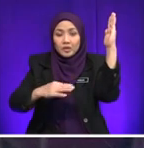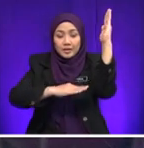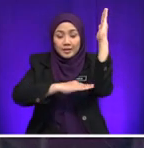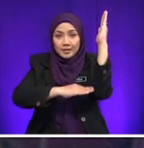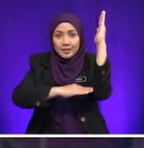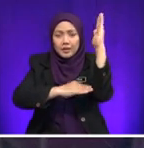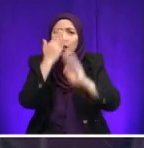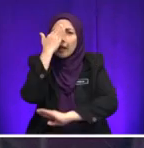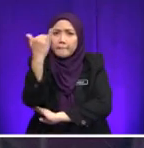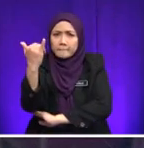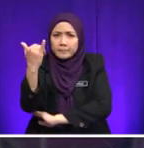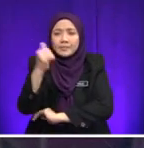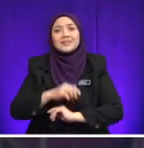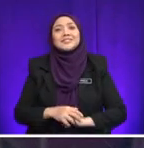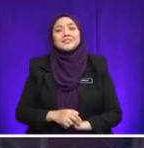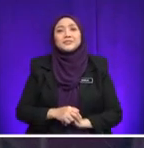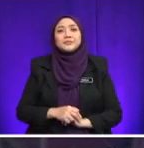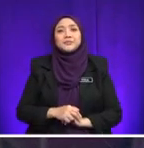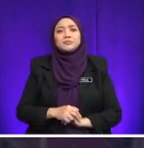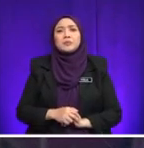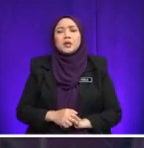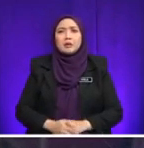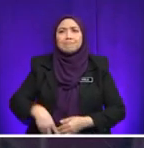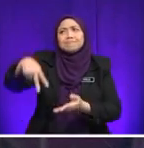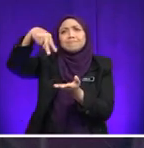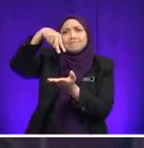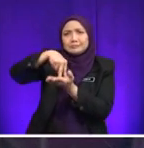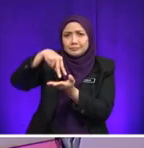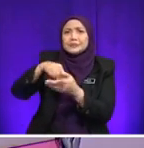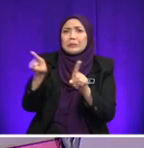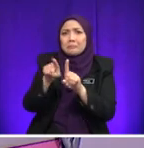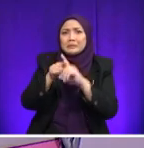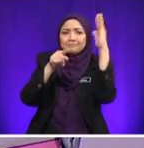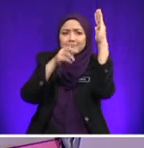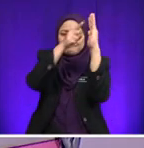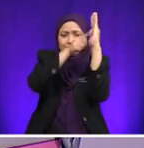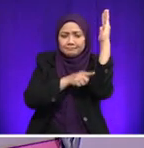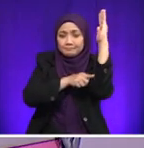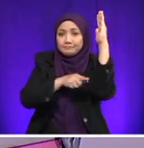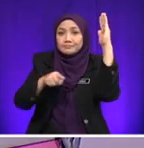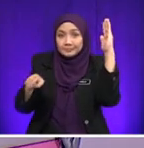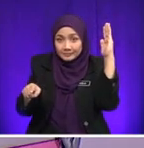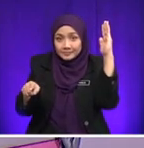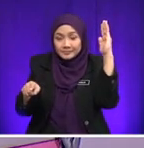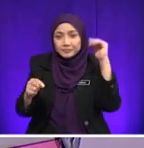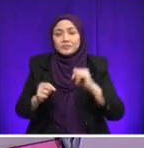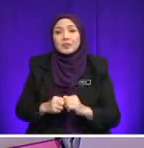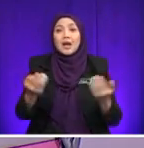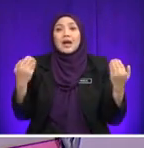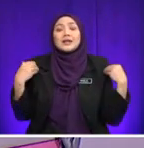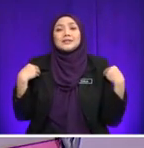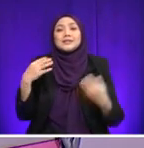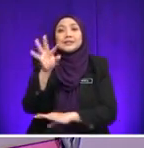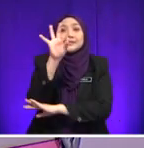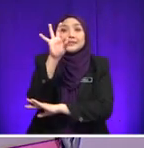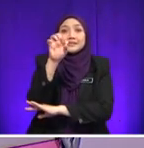Ah saya nampak itu dia memang ditegak dan ada Ini kaki dia ataupun sudut yang ada 90 derajat itu